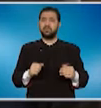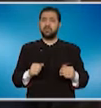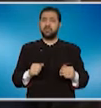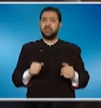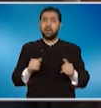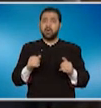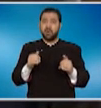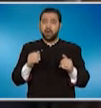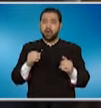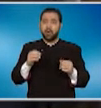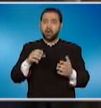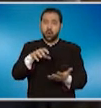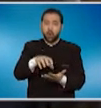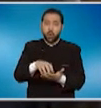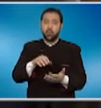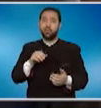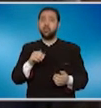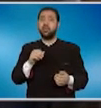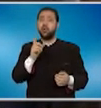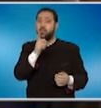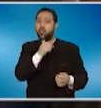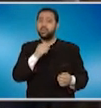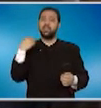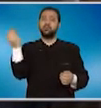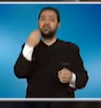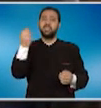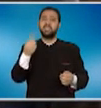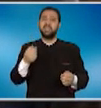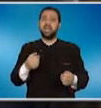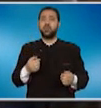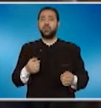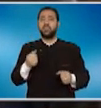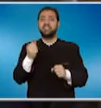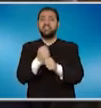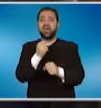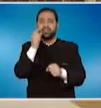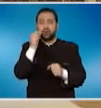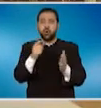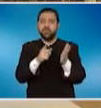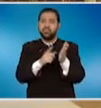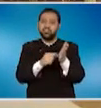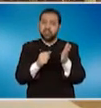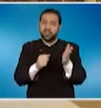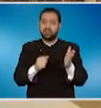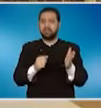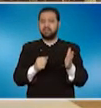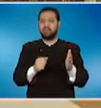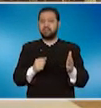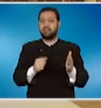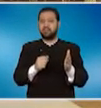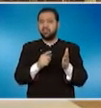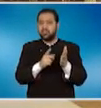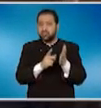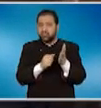care Dumnezeu se zămislește cerând consimțământul creației, nu oricum, adică nu într-un